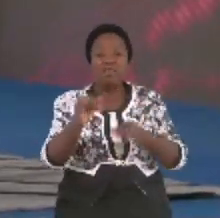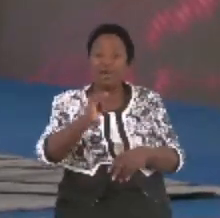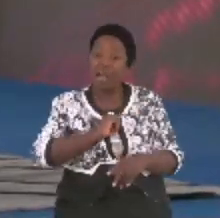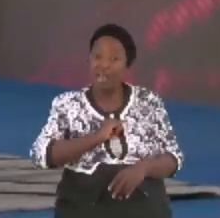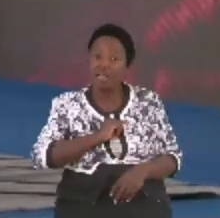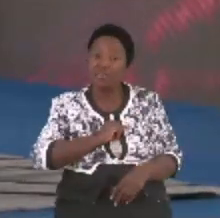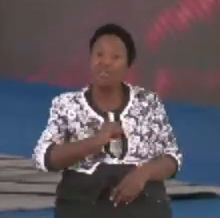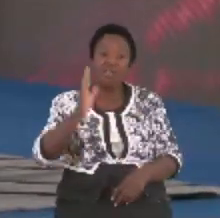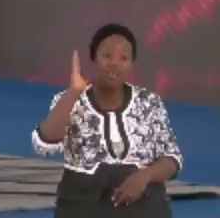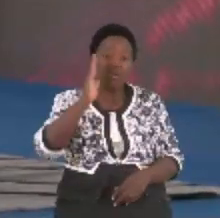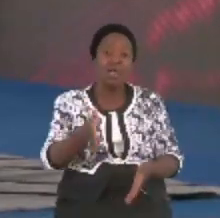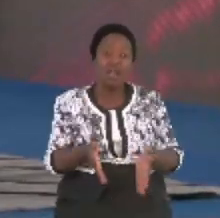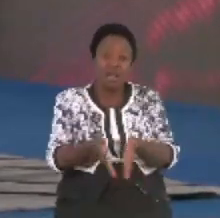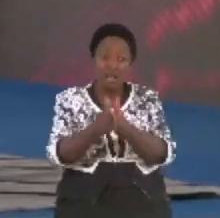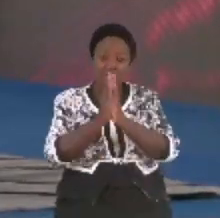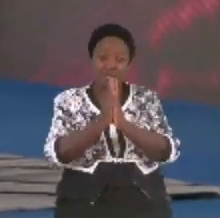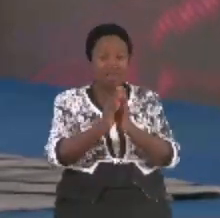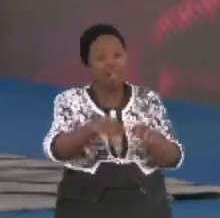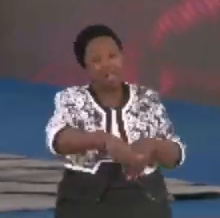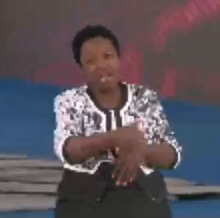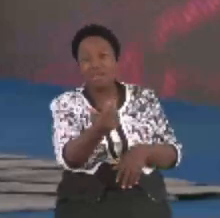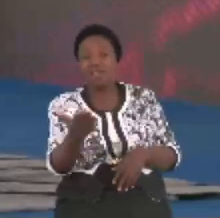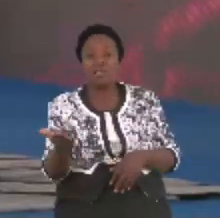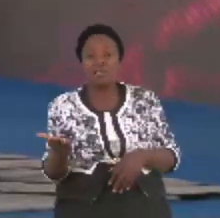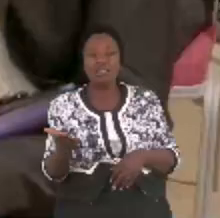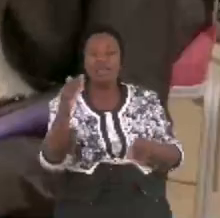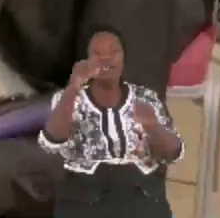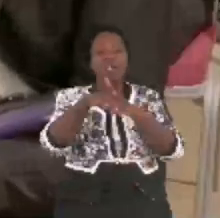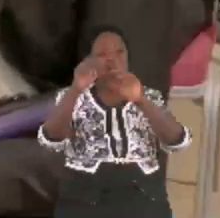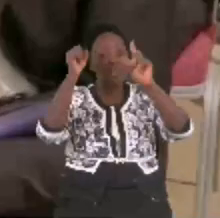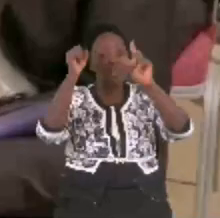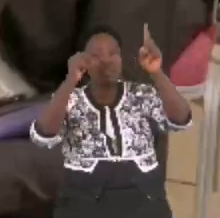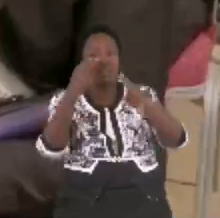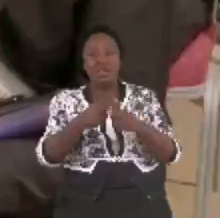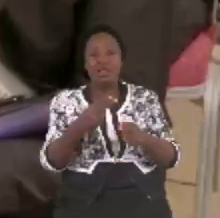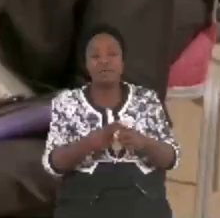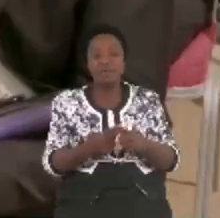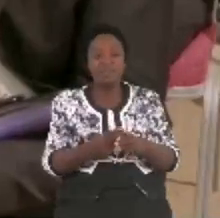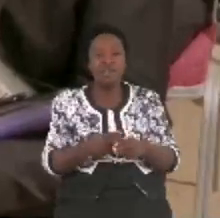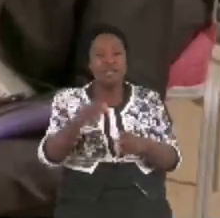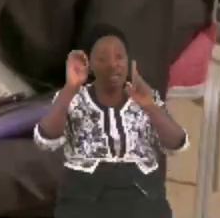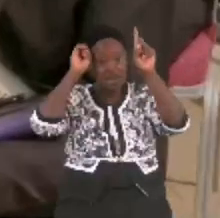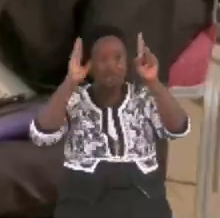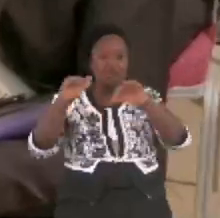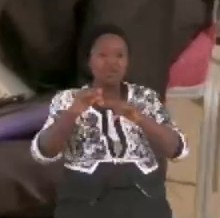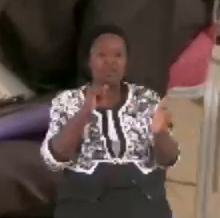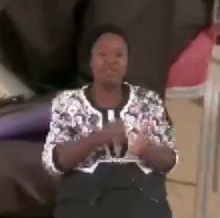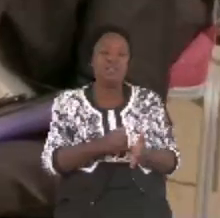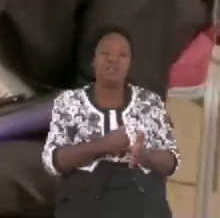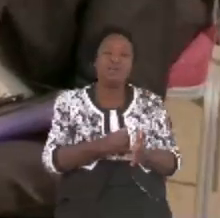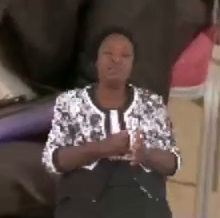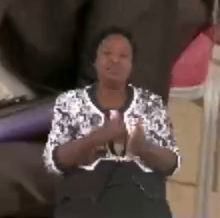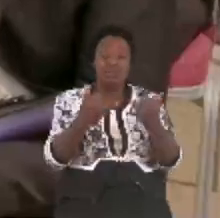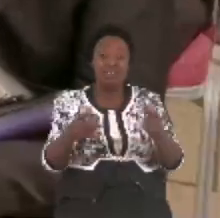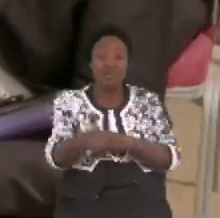Si je demande quelque chose en son nom, il le fera